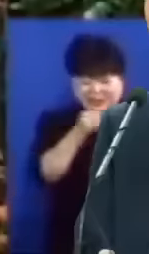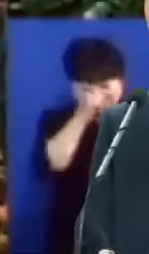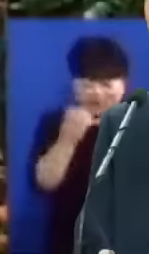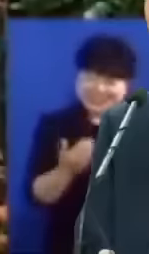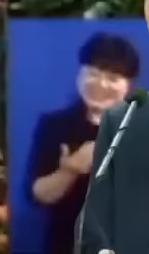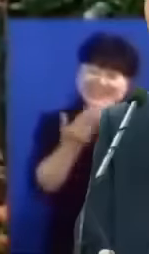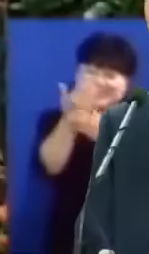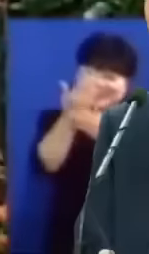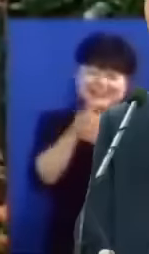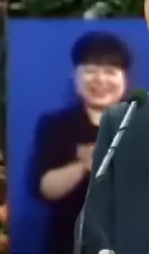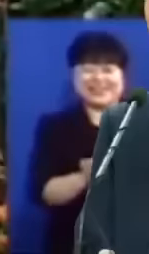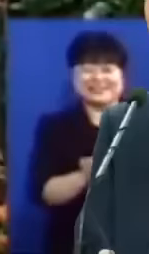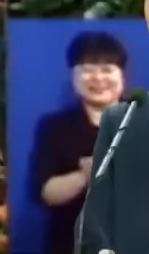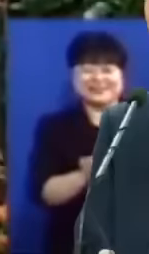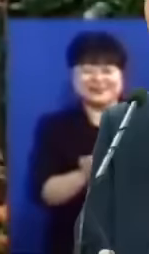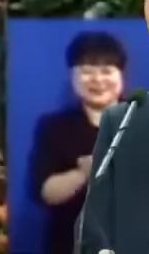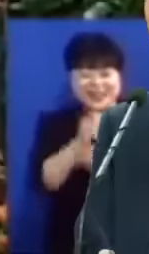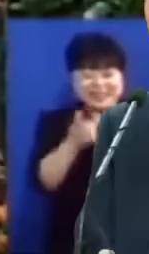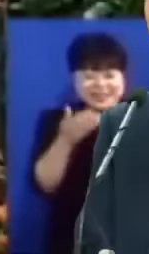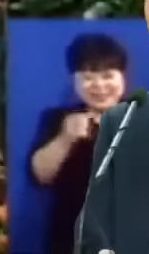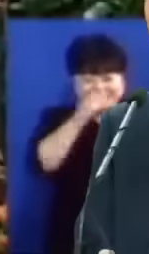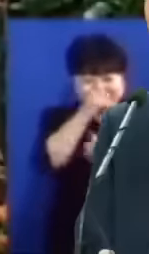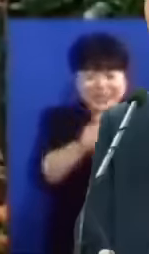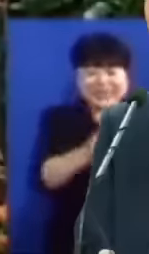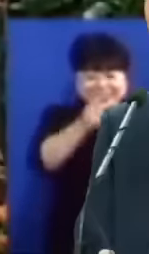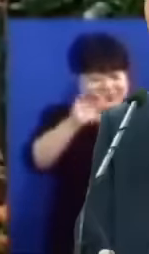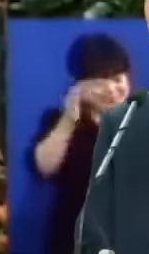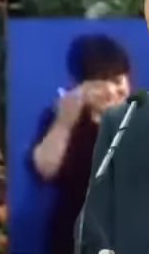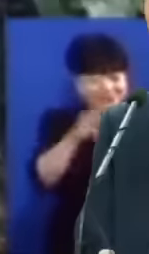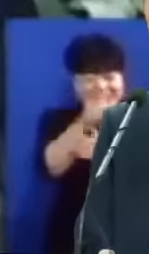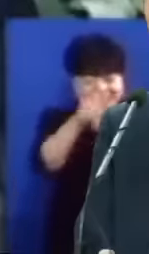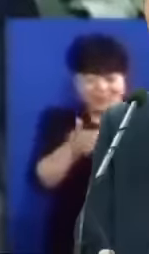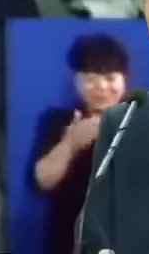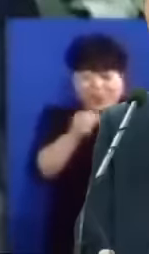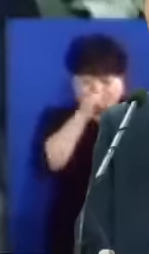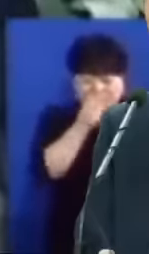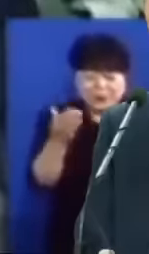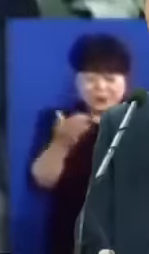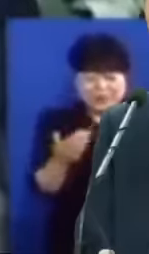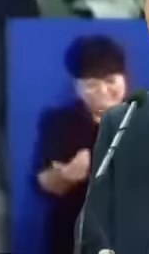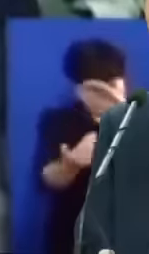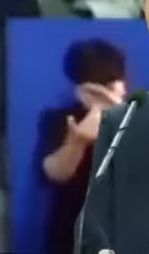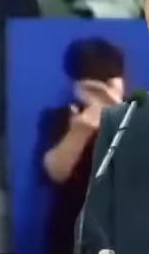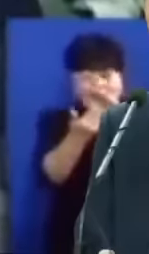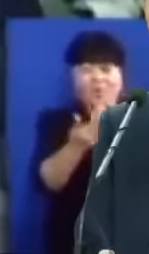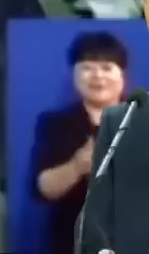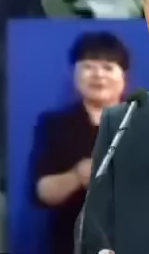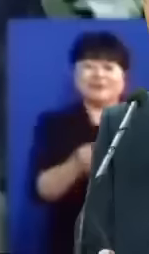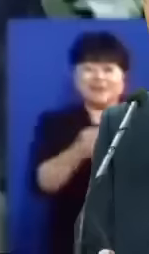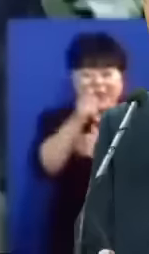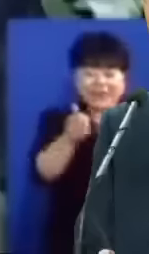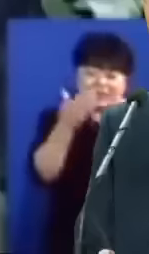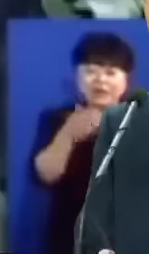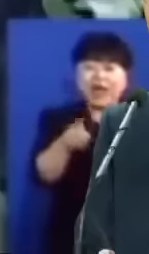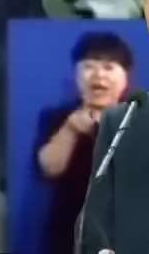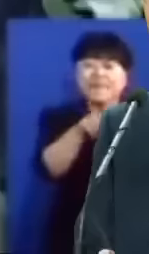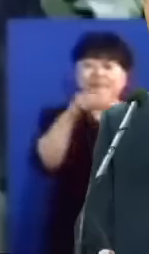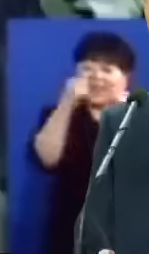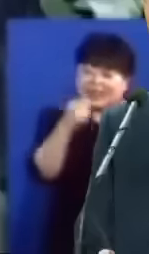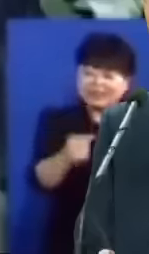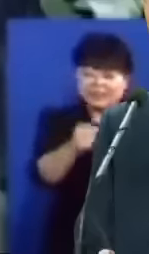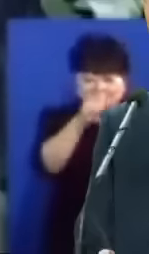일이 일어난 이유가 그 때문에 그런 것입니다. 하나님은 좋은 하나님이시고 하나님은 좋은 일을 이루시고 그러므로 하나님과 같이